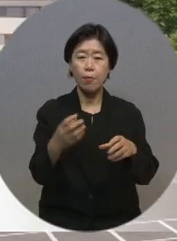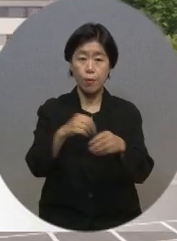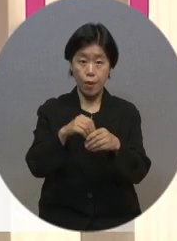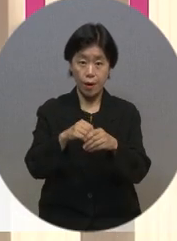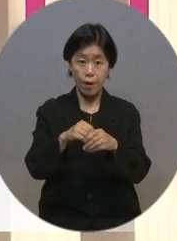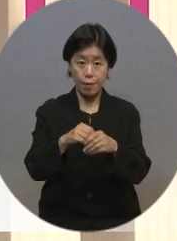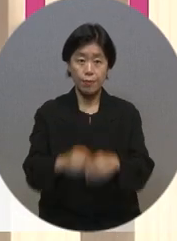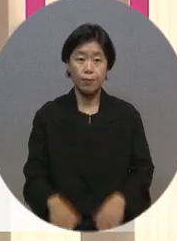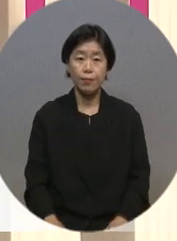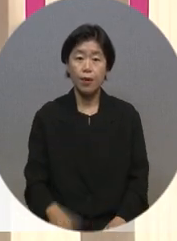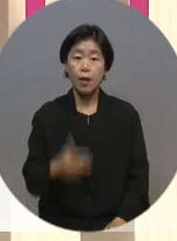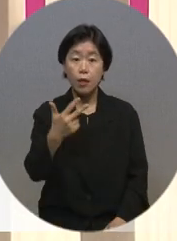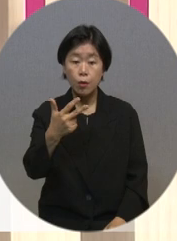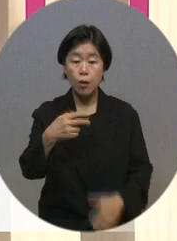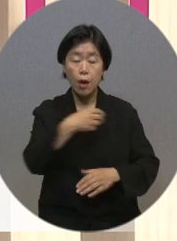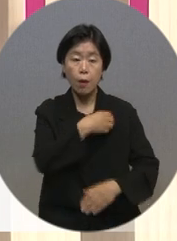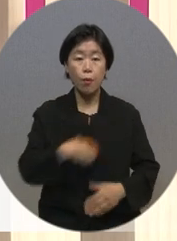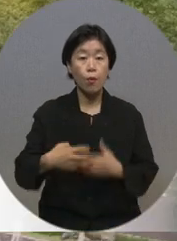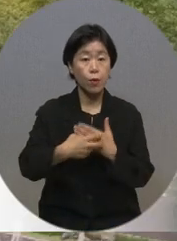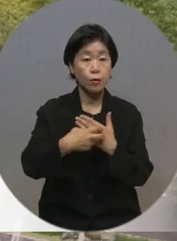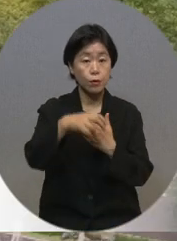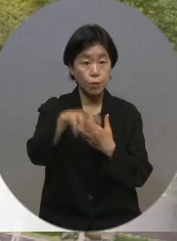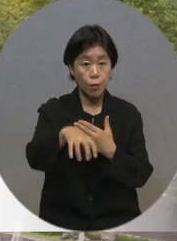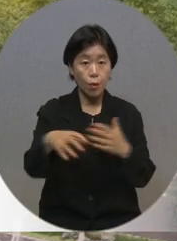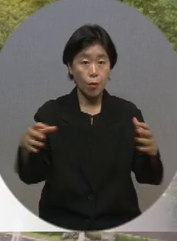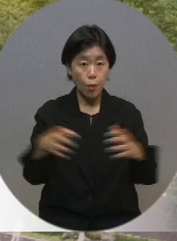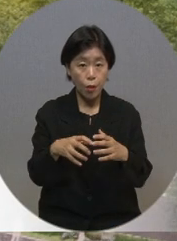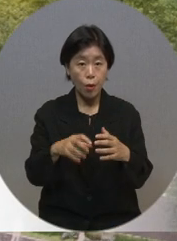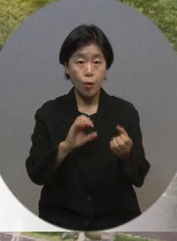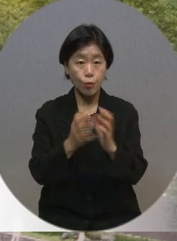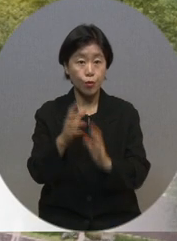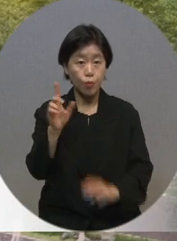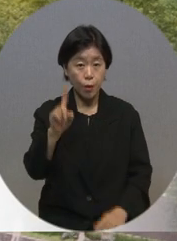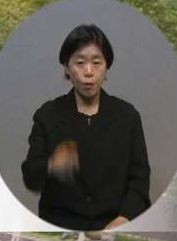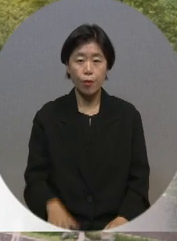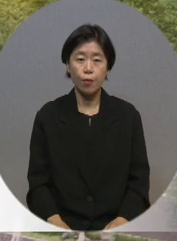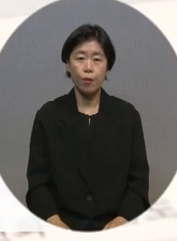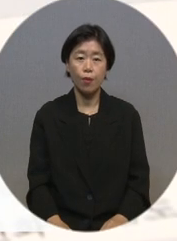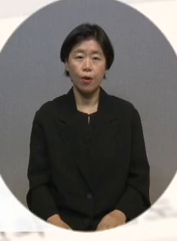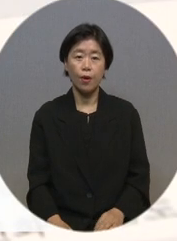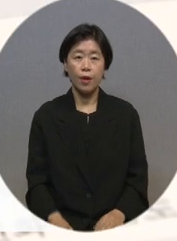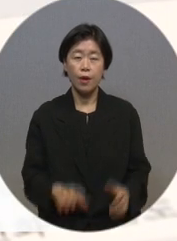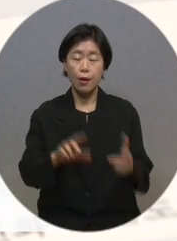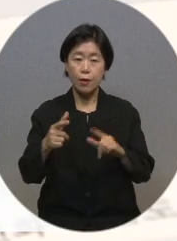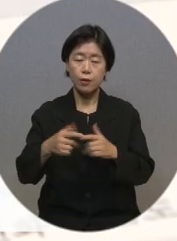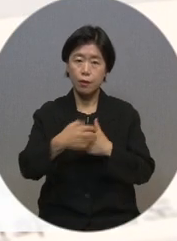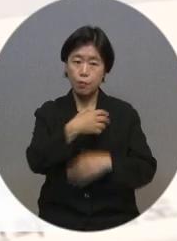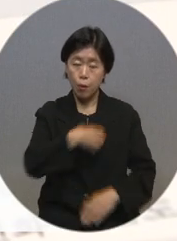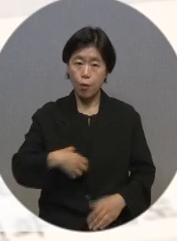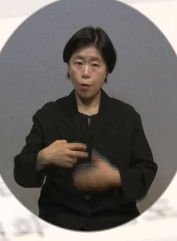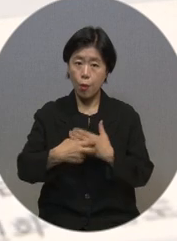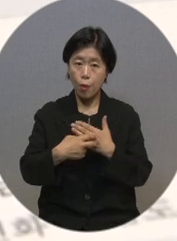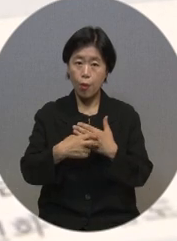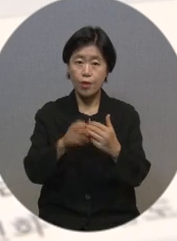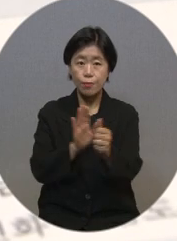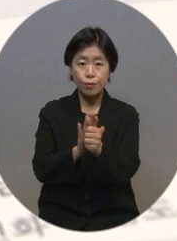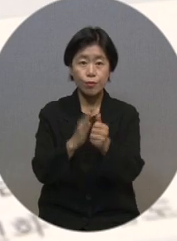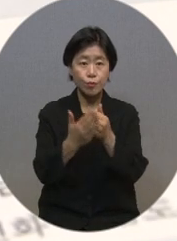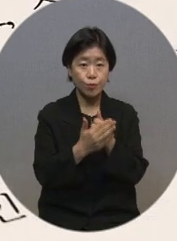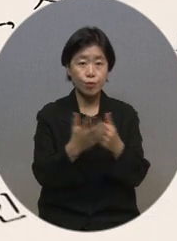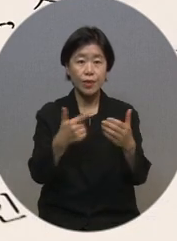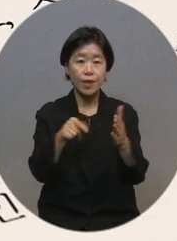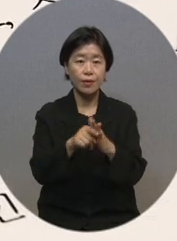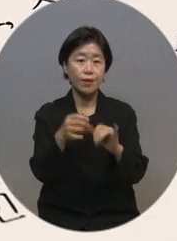지리 상권 최초 남원시 공공 산호 조리원 활성화를 위해 다자간 보건 의료 협의체를 구성하고 업무 협력을 약속했습니다